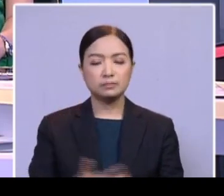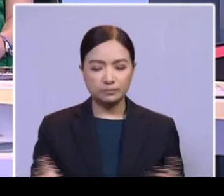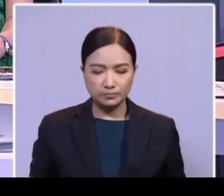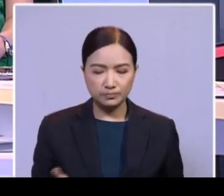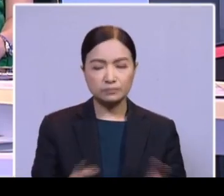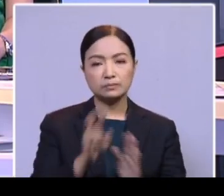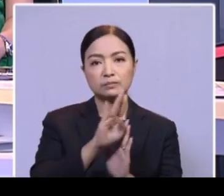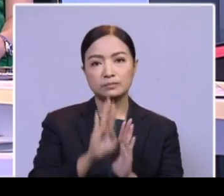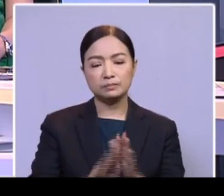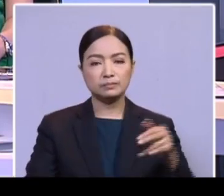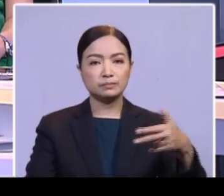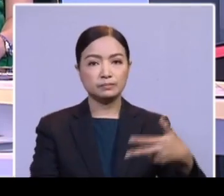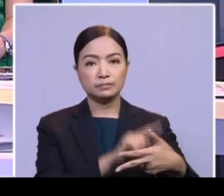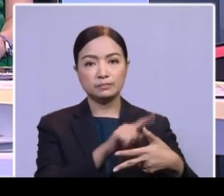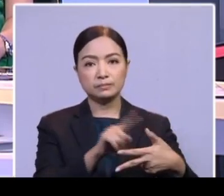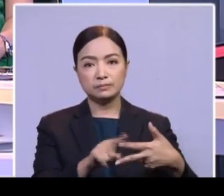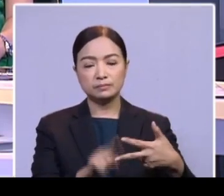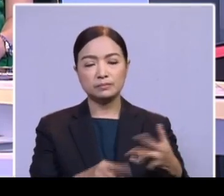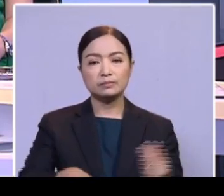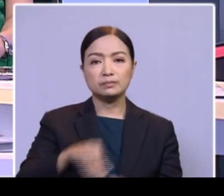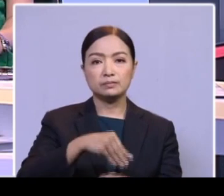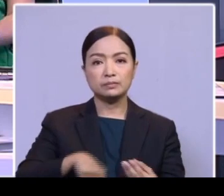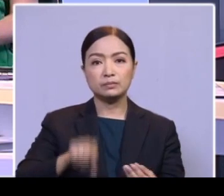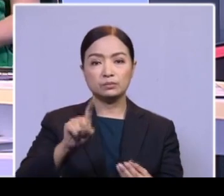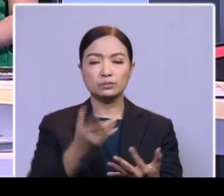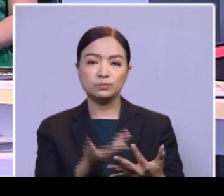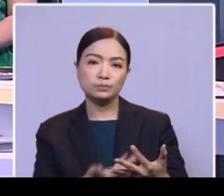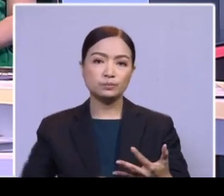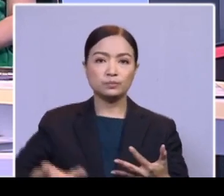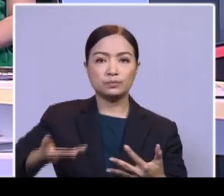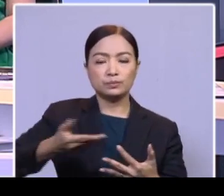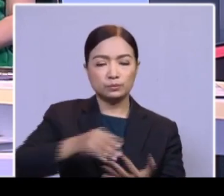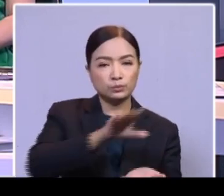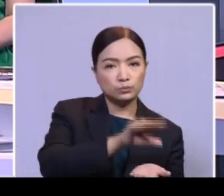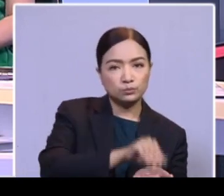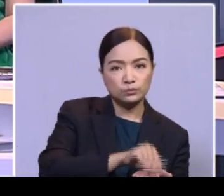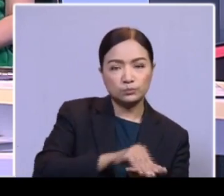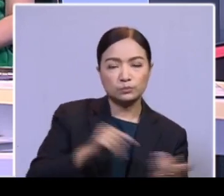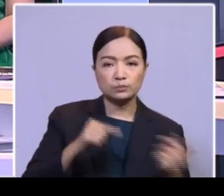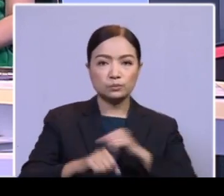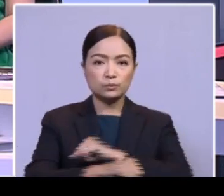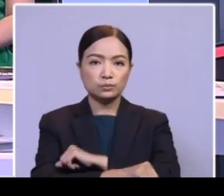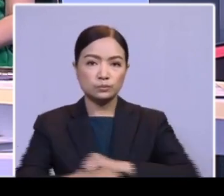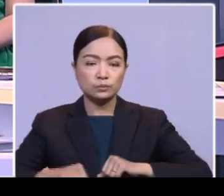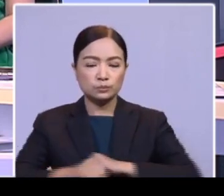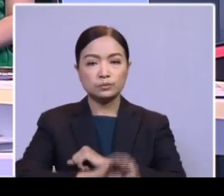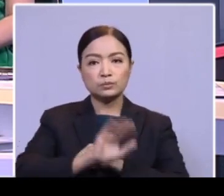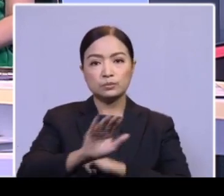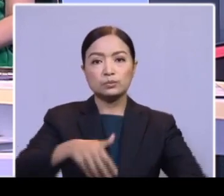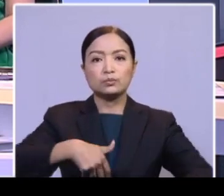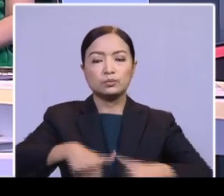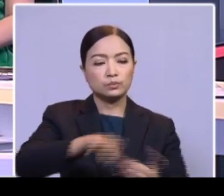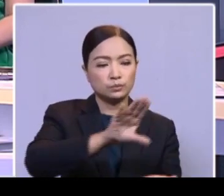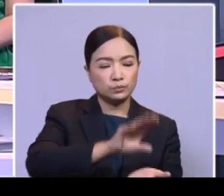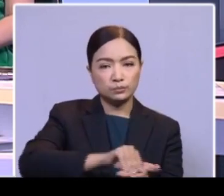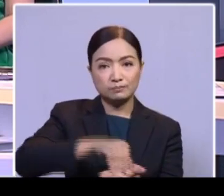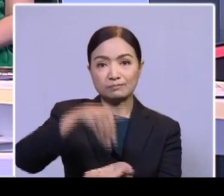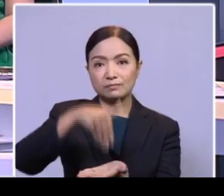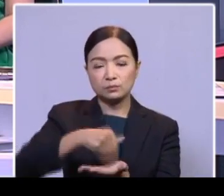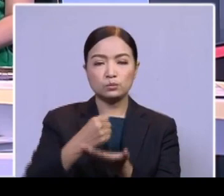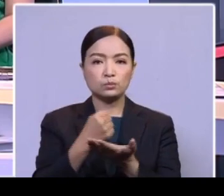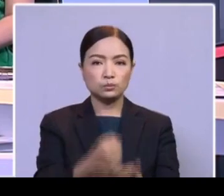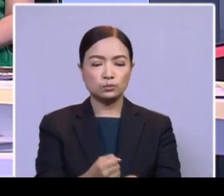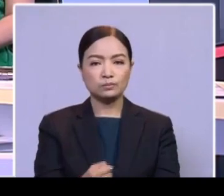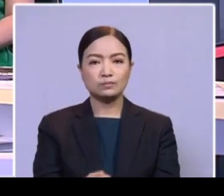นนท์ใช้ BCGยกระดับเศรษฐกิจครัวเรือนฐานรากสะสมข้อมูลการออกกำลังกายของประชาชนเป็นข้อมูลกลางเพื่อสร้างสังคม